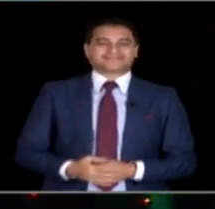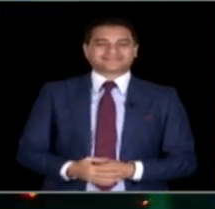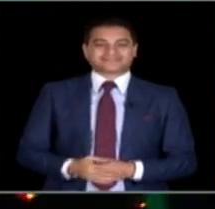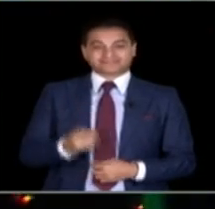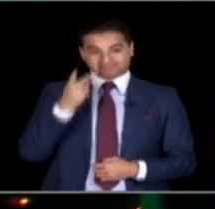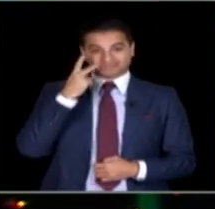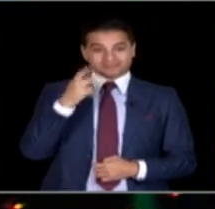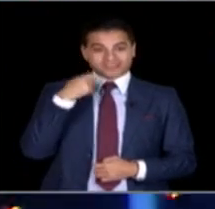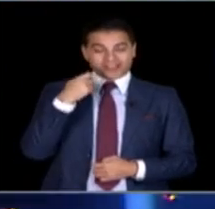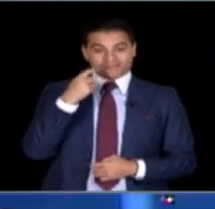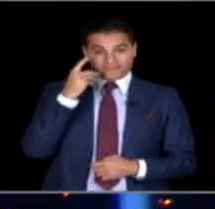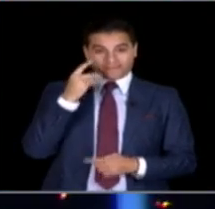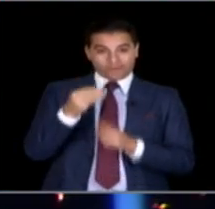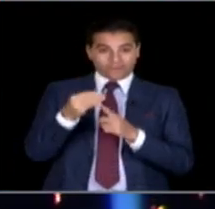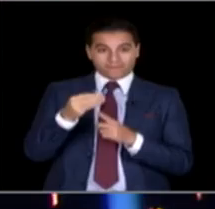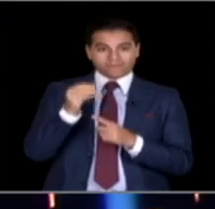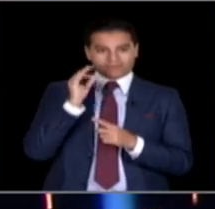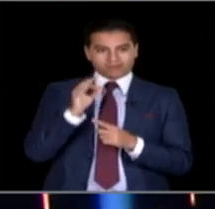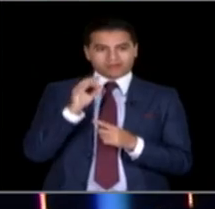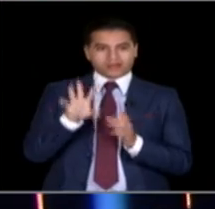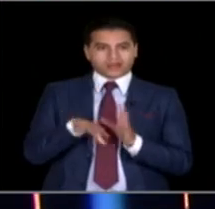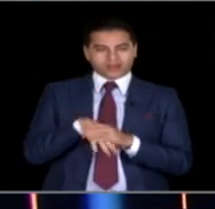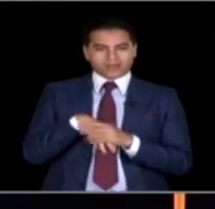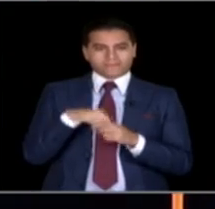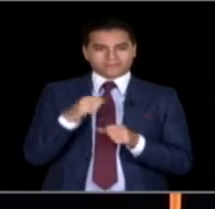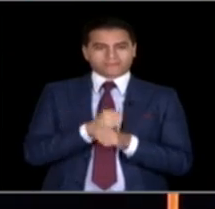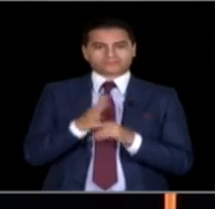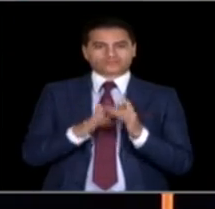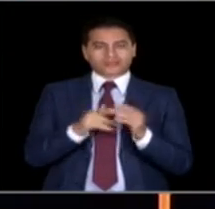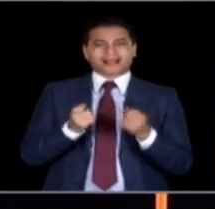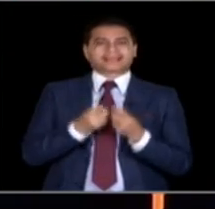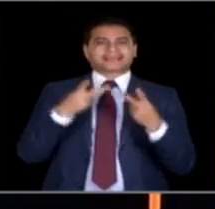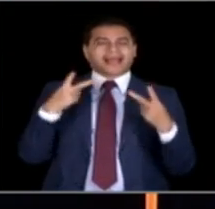متابعة؟ جداً والله كل أعمال مسلسل النهاية